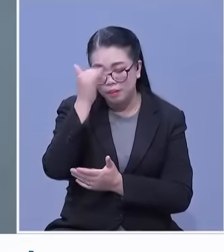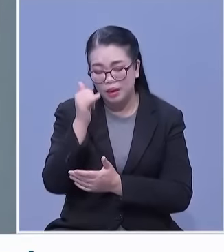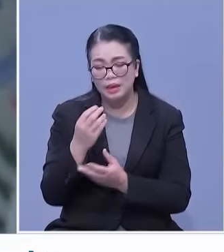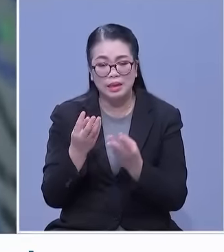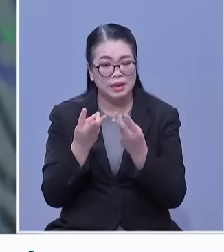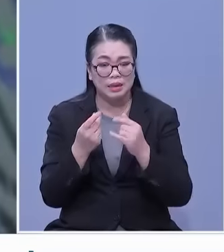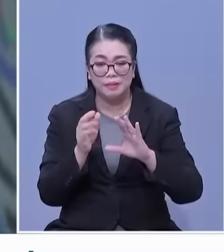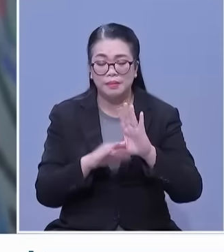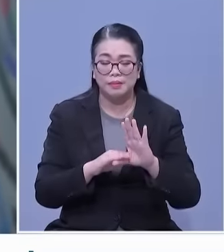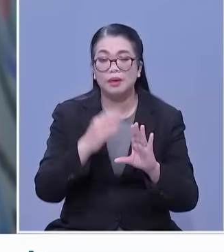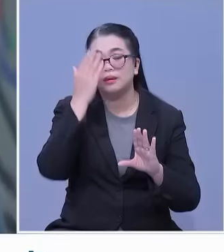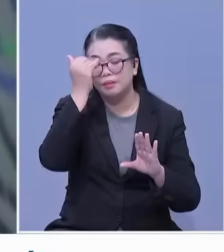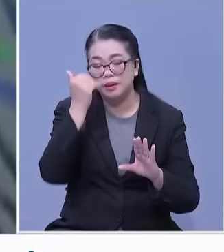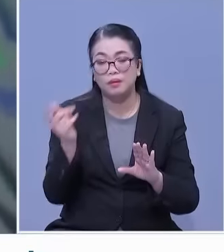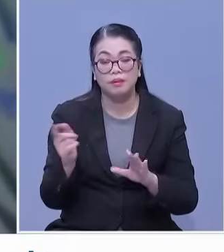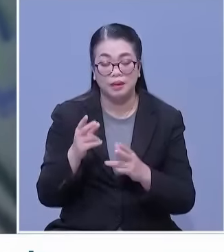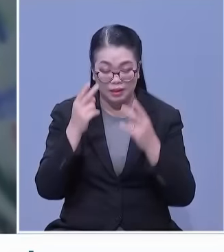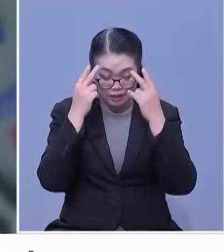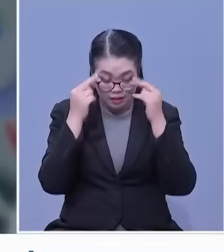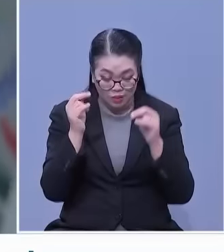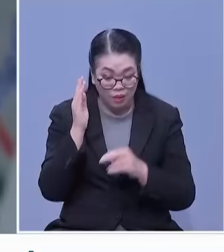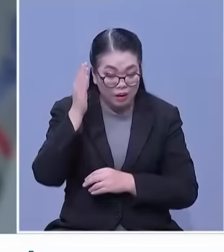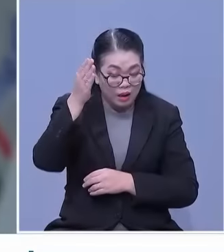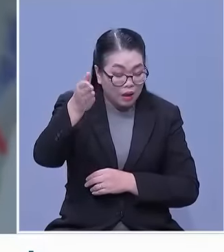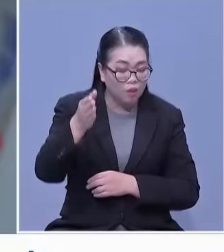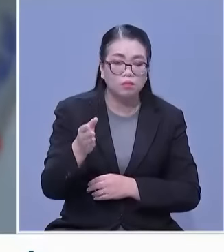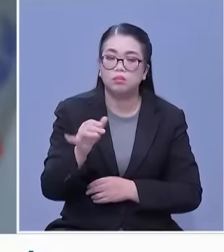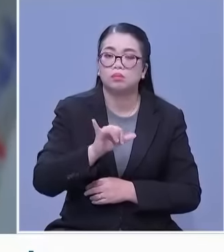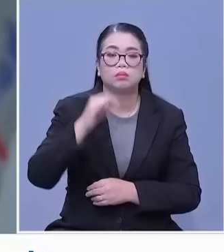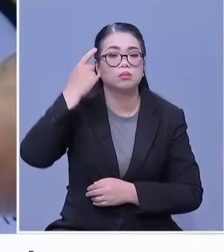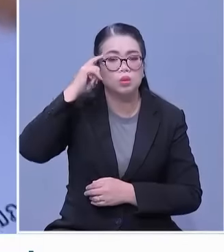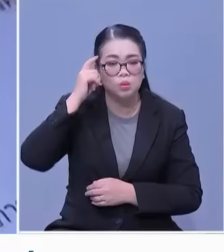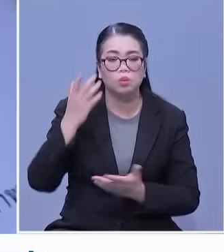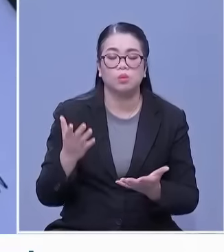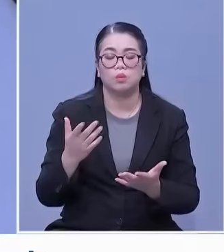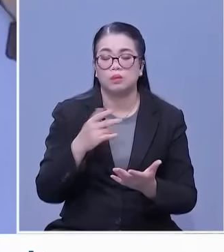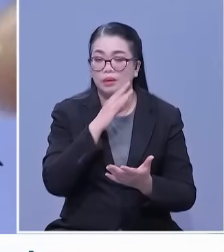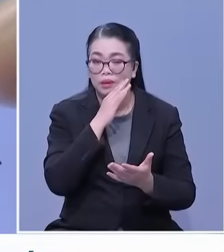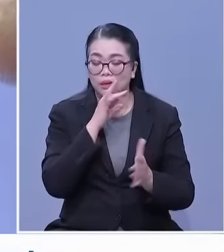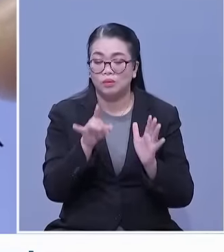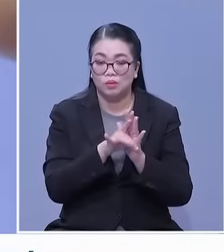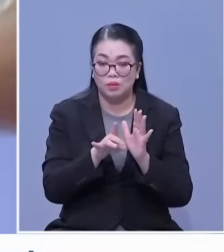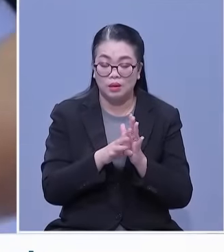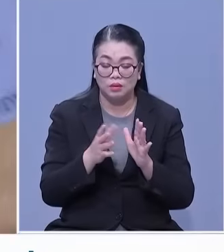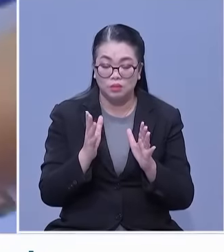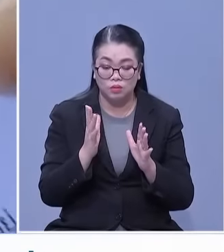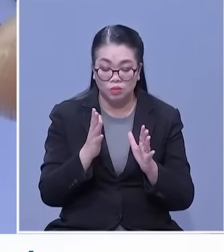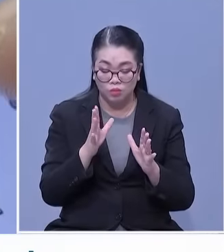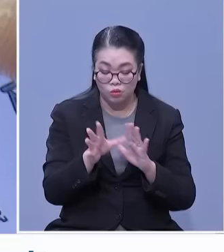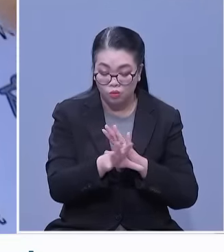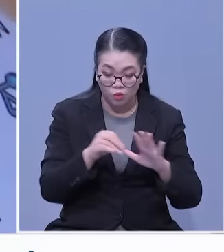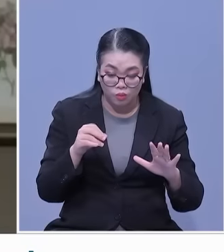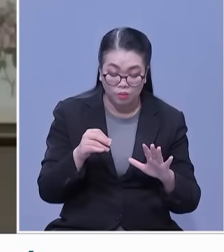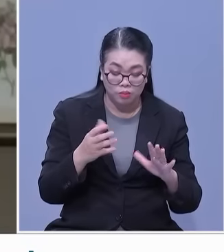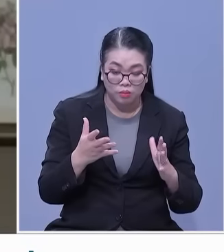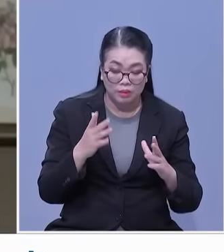เพิ่งรีบเพราะว่านายกเศรษฐาอนาคตจะเป็นอย่างไรยังไม่มีใครทราบเกิด้าเศรษฐาหลุดเขไม่จุเงินดิจิตเขอยู่ใน